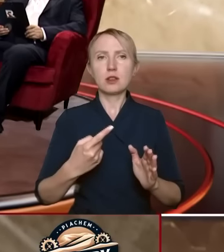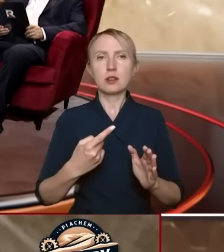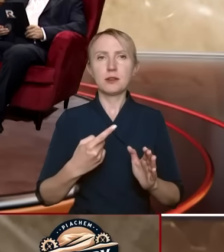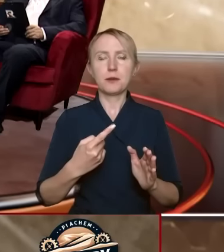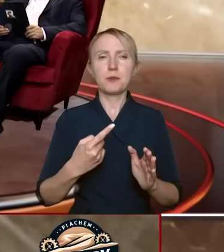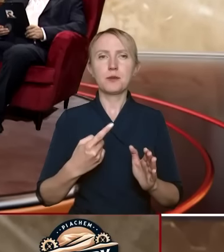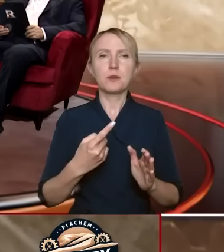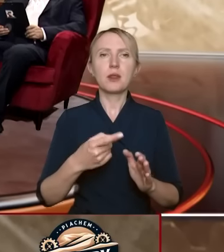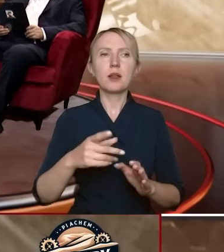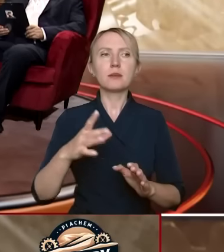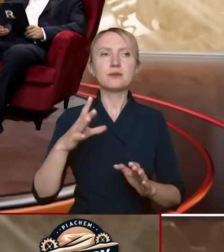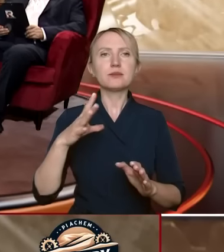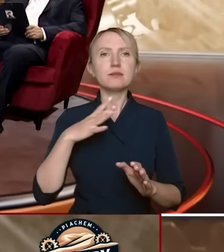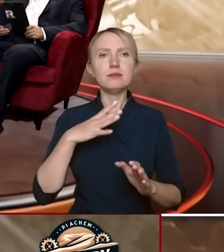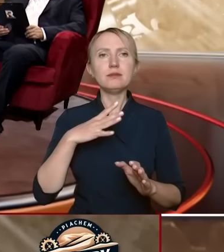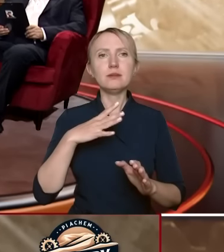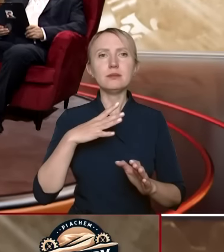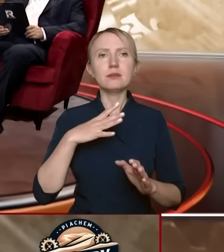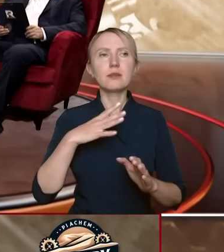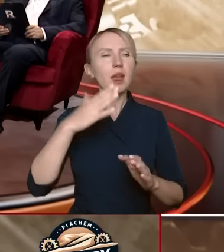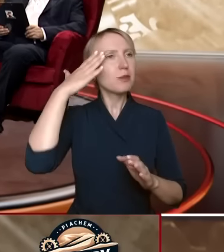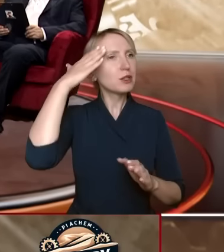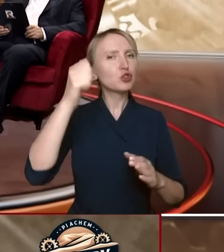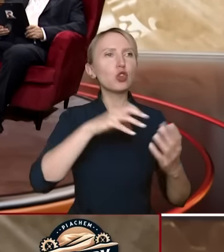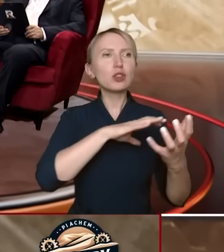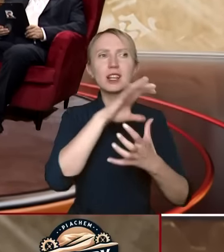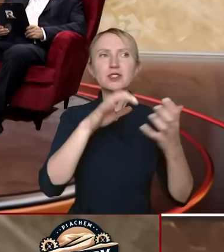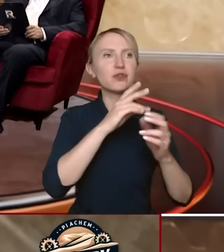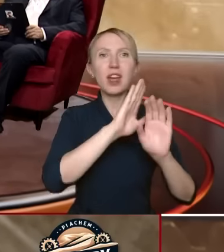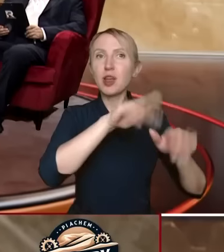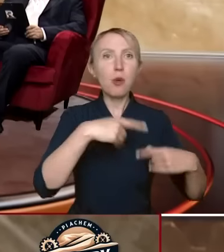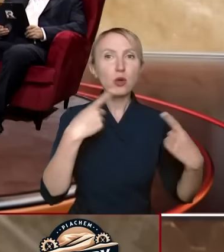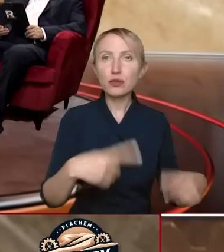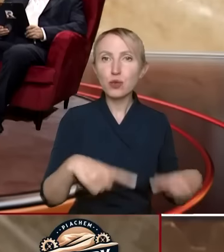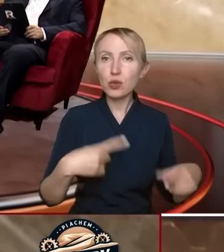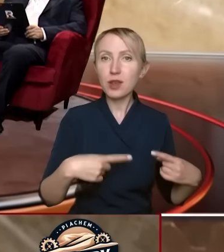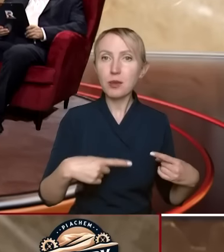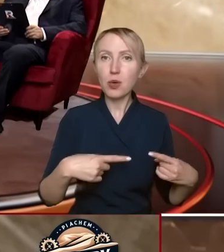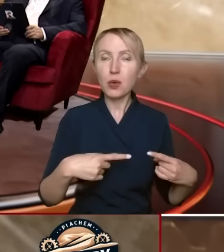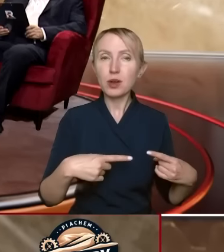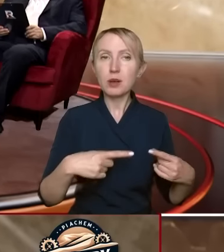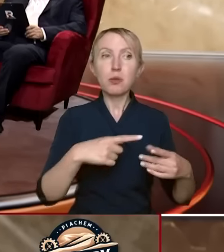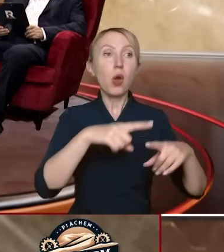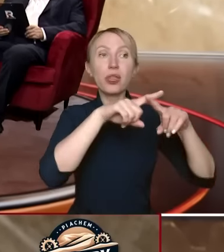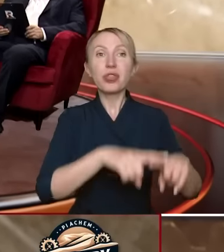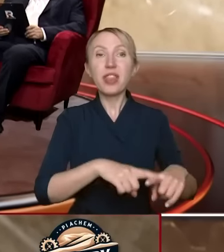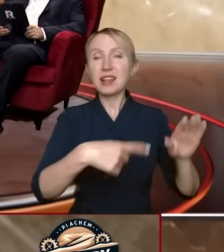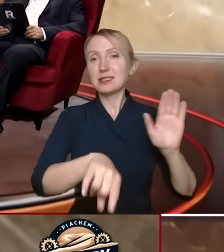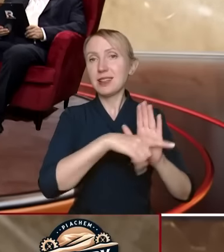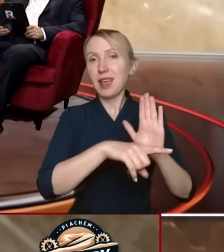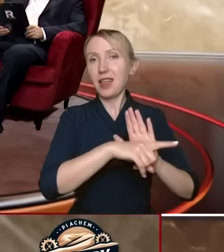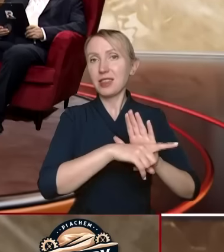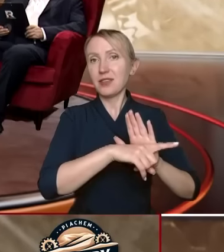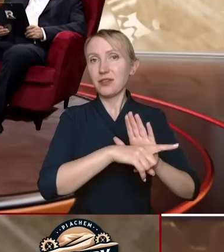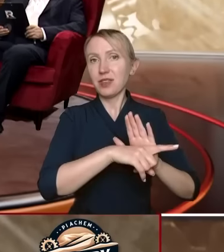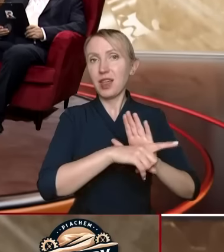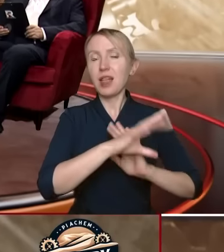które zostały zdyskwalifikowane przy Mistrzostwach Świata, bo po prostu testy wyszły negatywnie i te